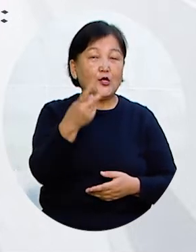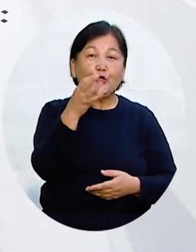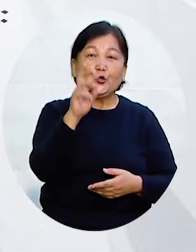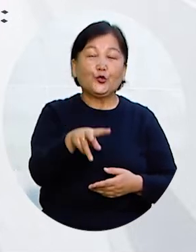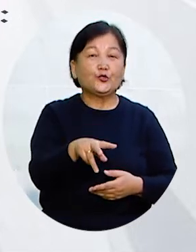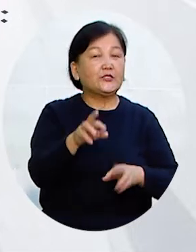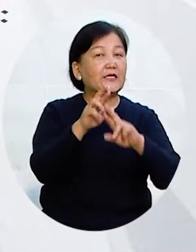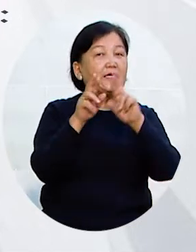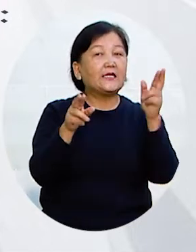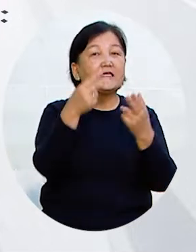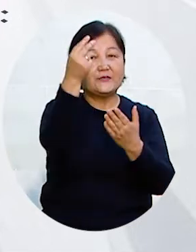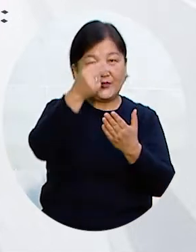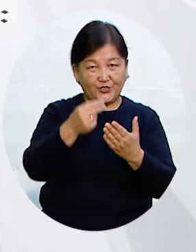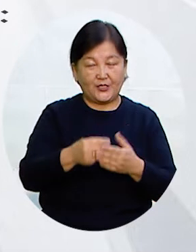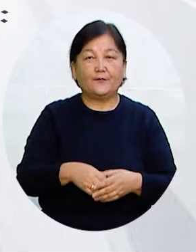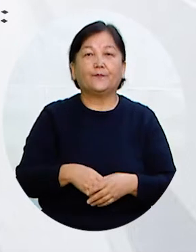бичиг үдэрээ.